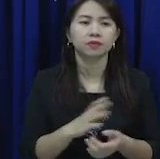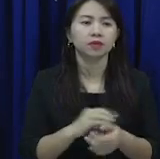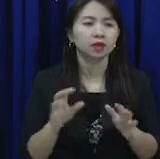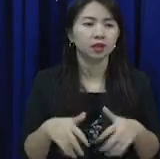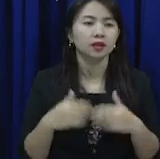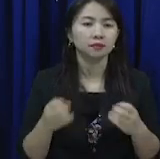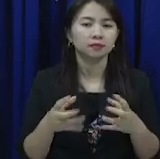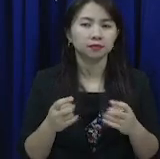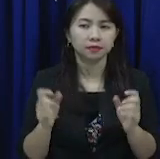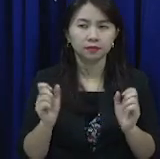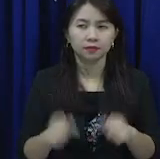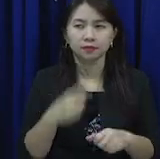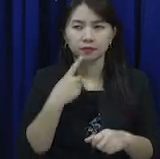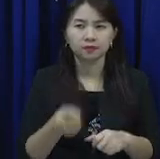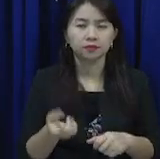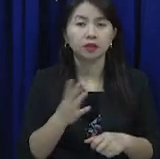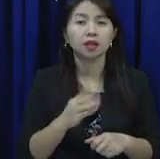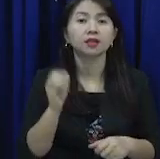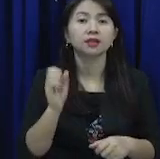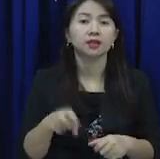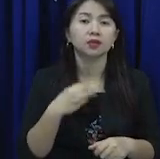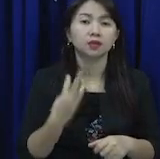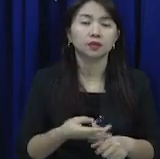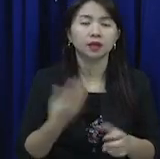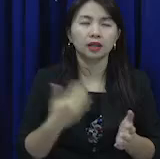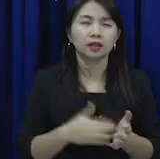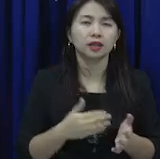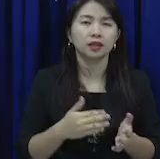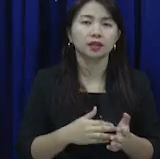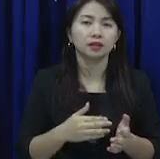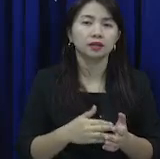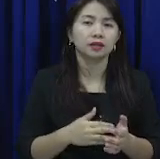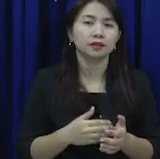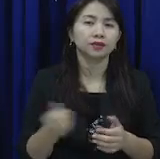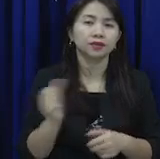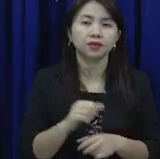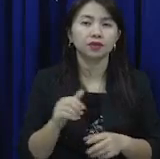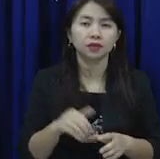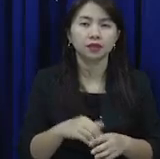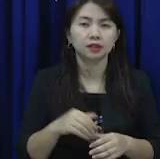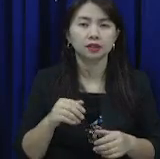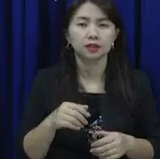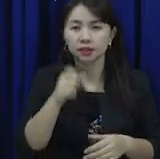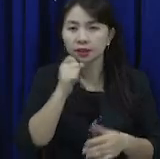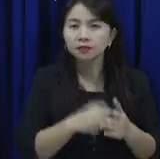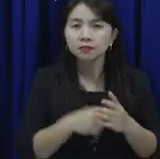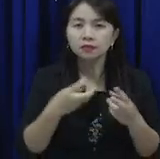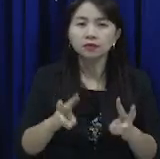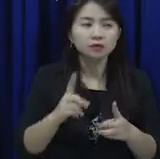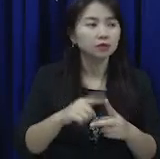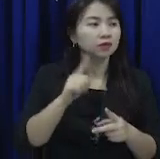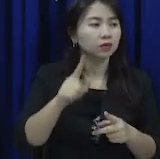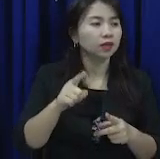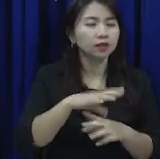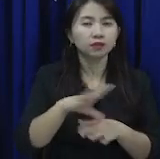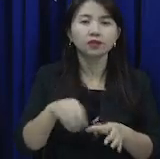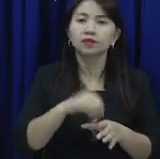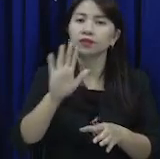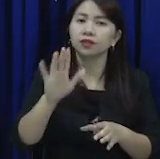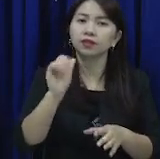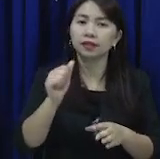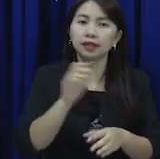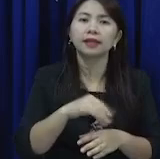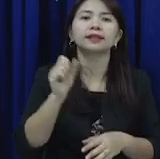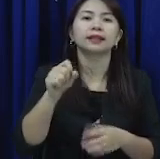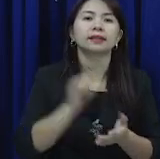serg Kaya nga babagsak tayo doon sa pinaka simplest way to involve yourself sa gawa kayo ng Panginoon and that is